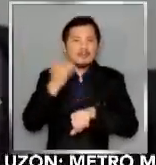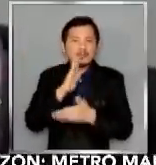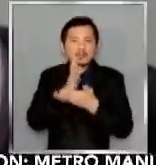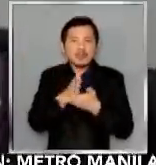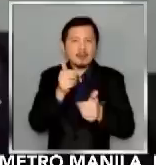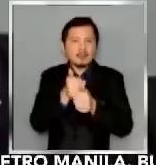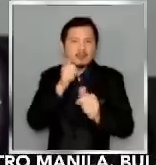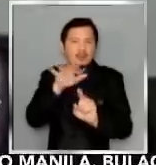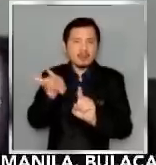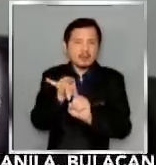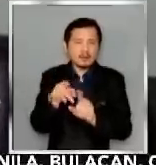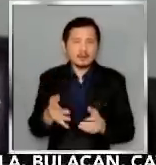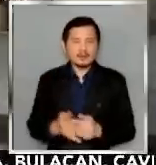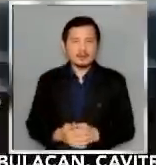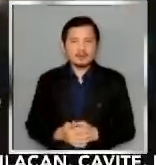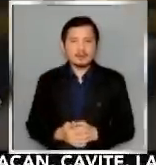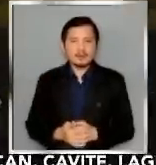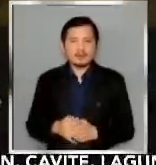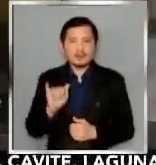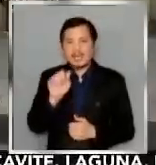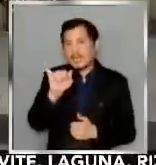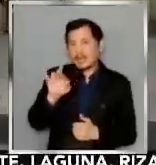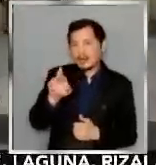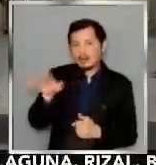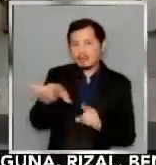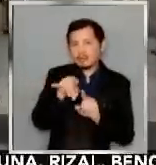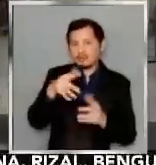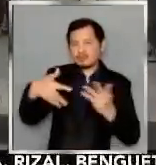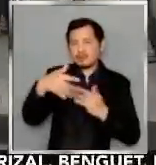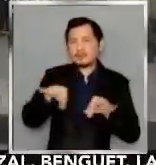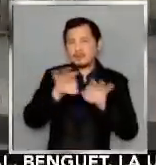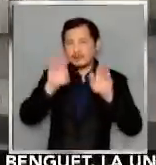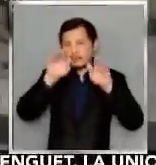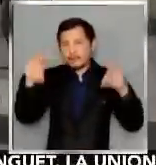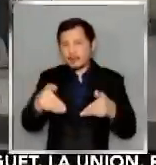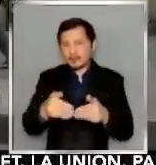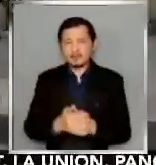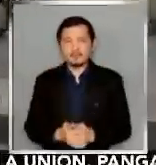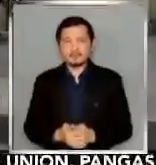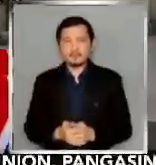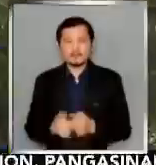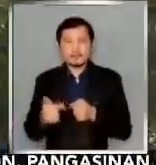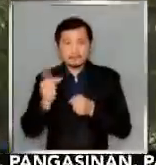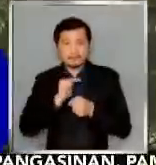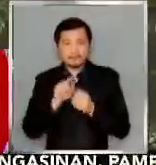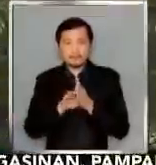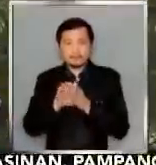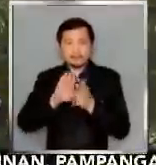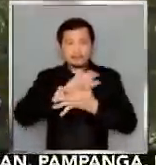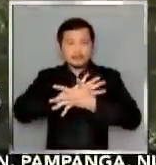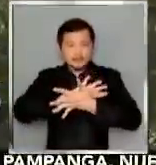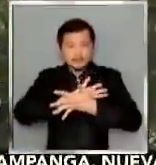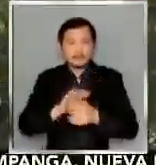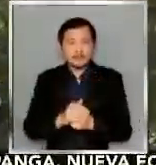na sa hangin yung virus. Sa gitna naman ng pagtaas sa mga kaso ng COVID-19, hanggang ngayon wala pang bagong